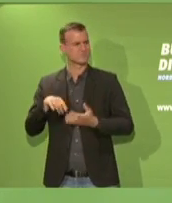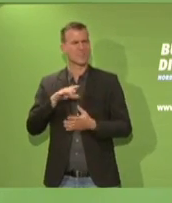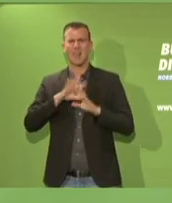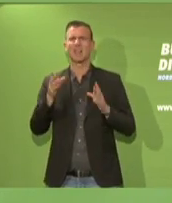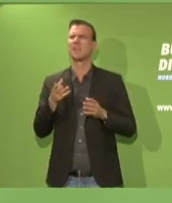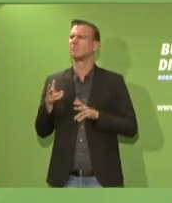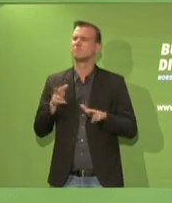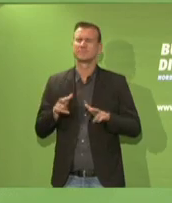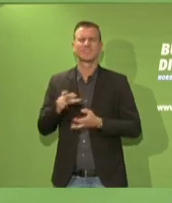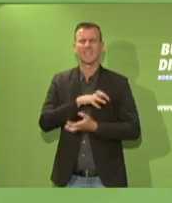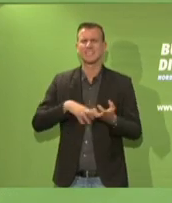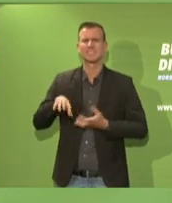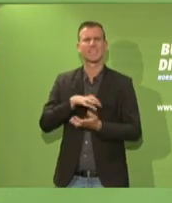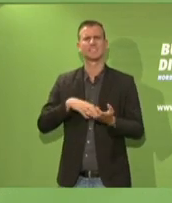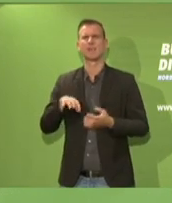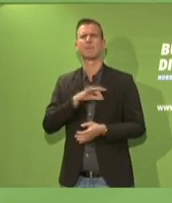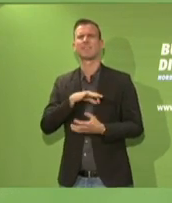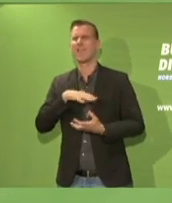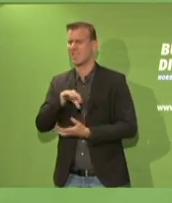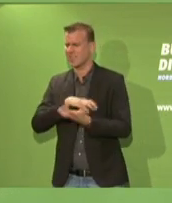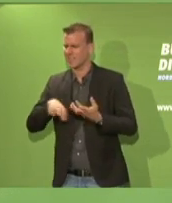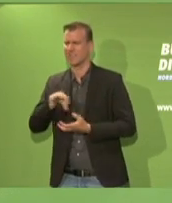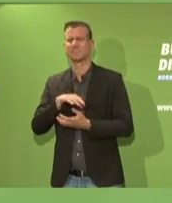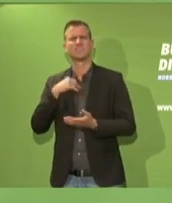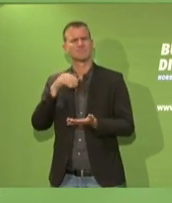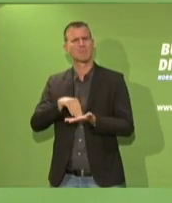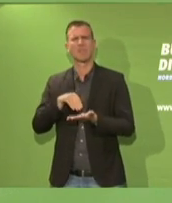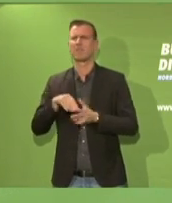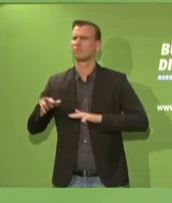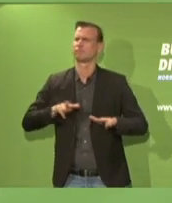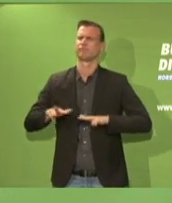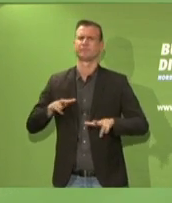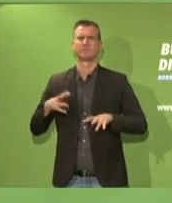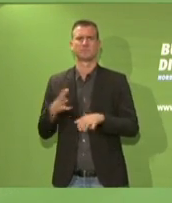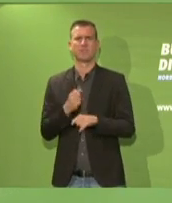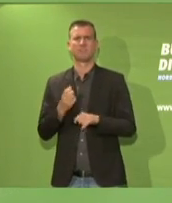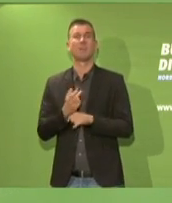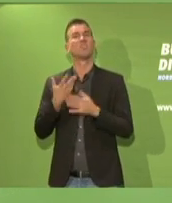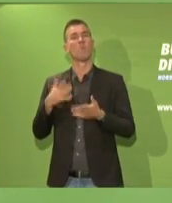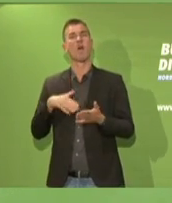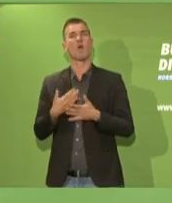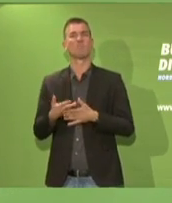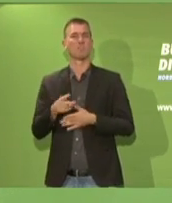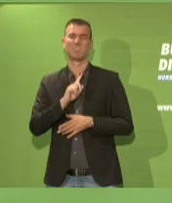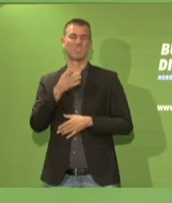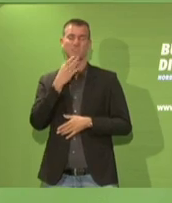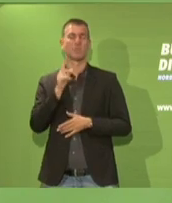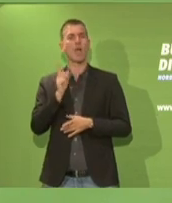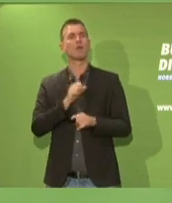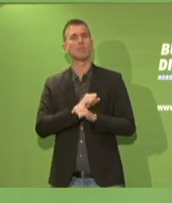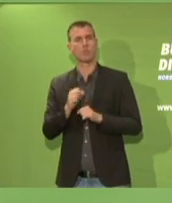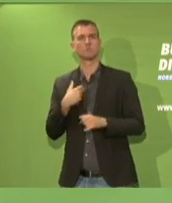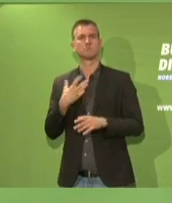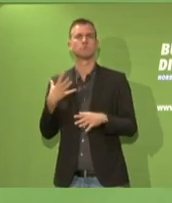Koalitionskrisen aller Arten, Parteikrisen aller Arten begleitet, gemanagt. Das sind nicht gerade die schönsten Aufgaben, aber man kriegt es eben dann doch